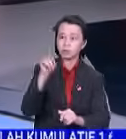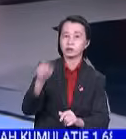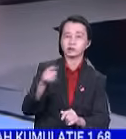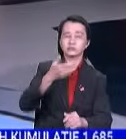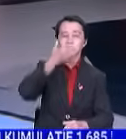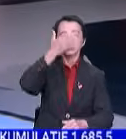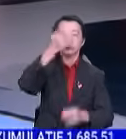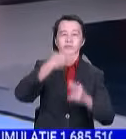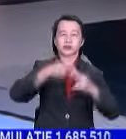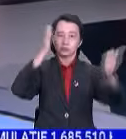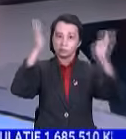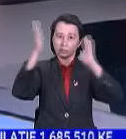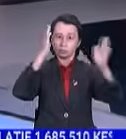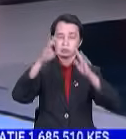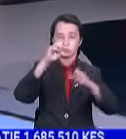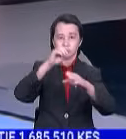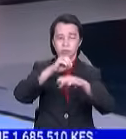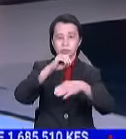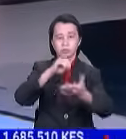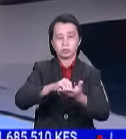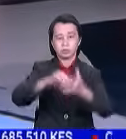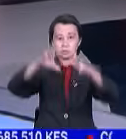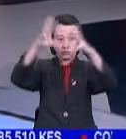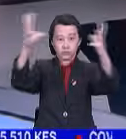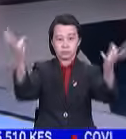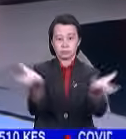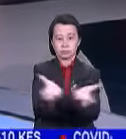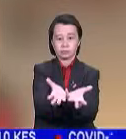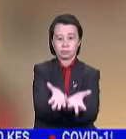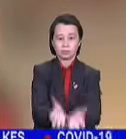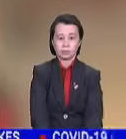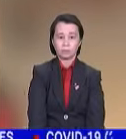mengharumkan nama beliau di Persada dunia